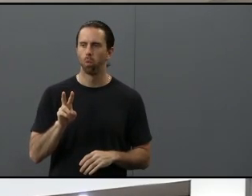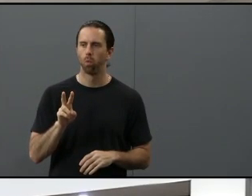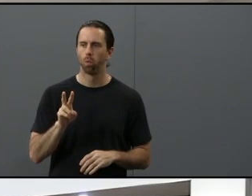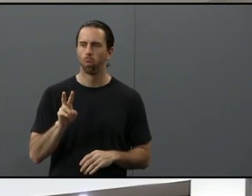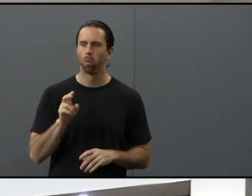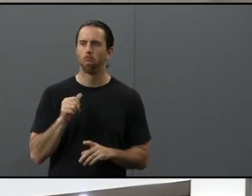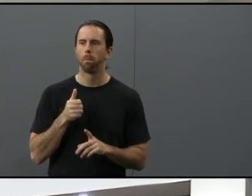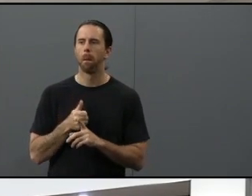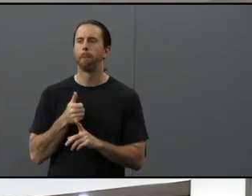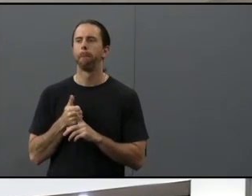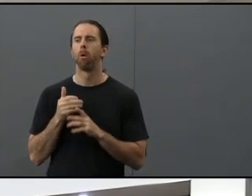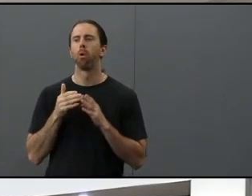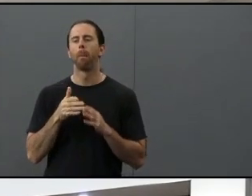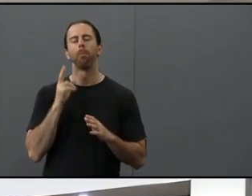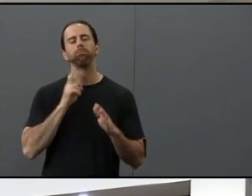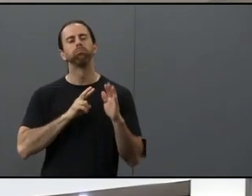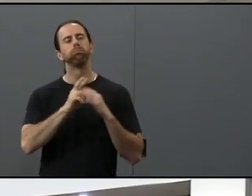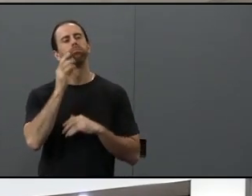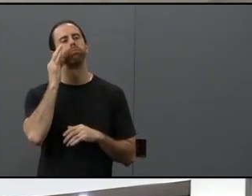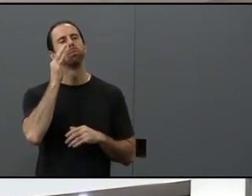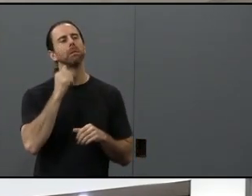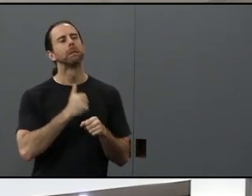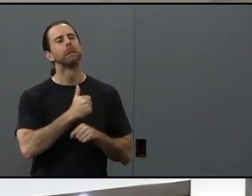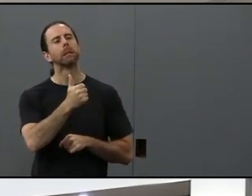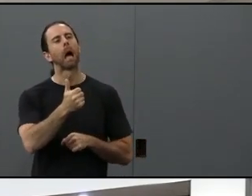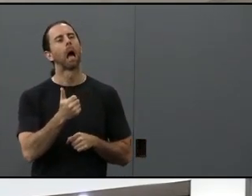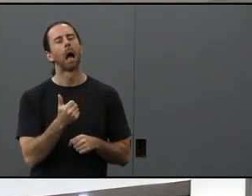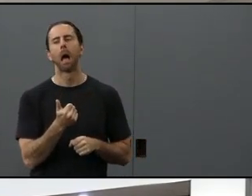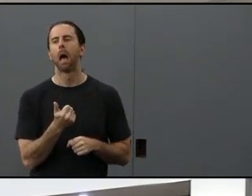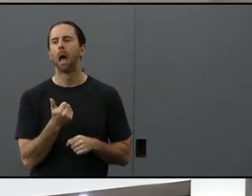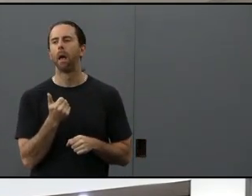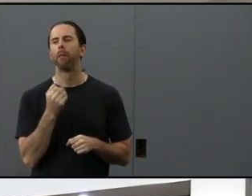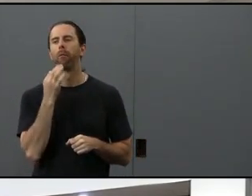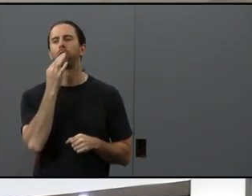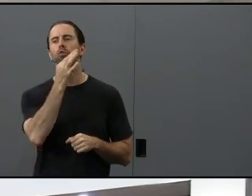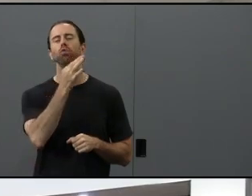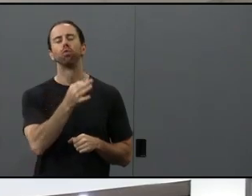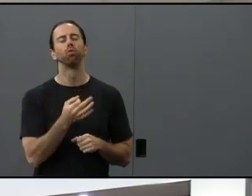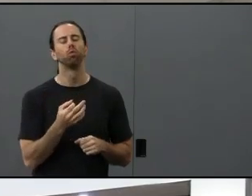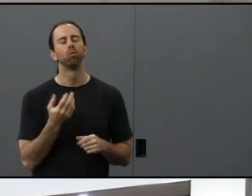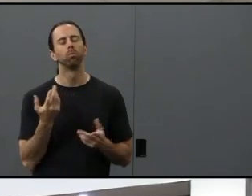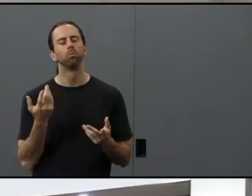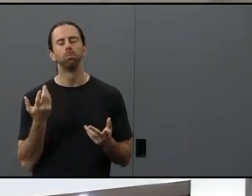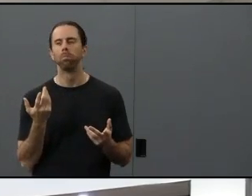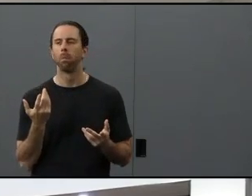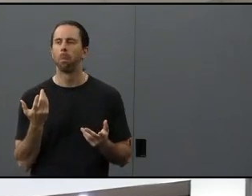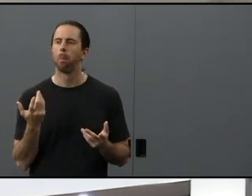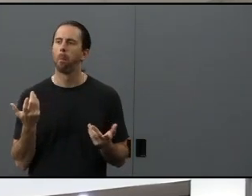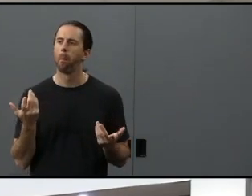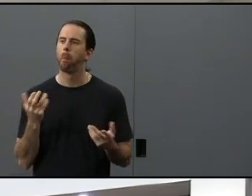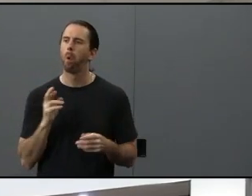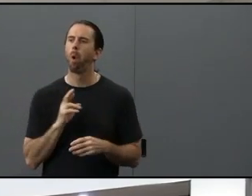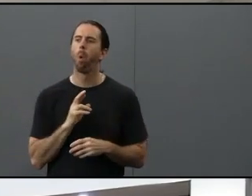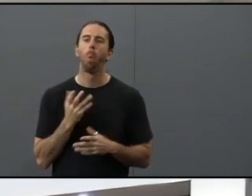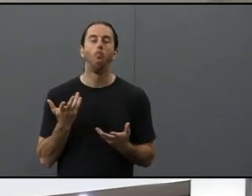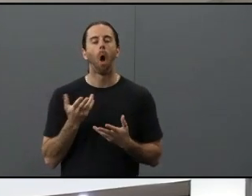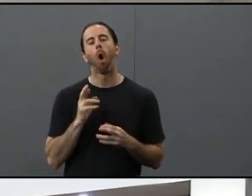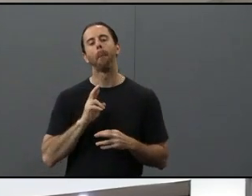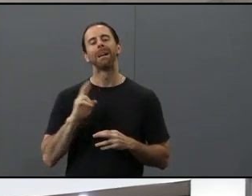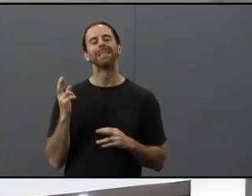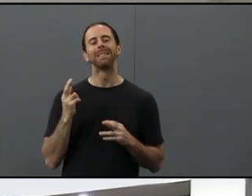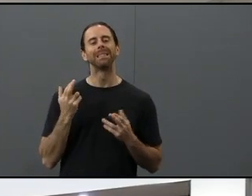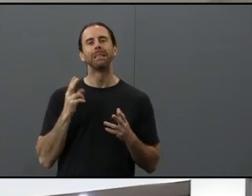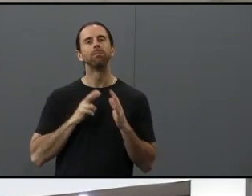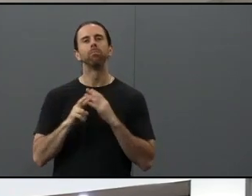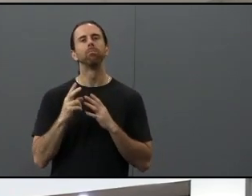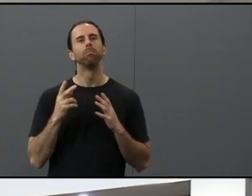elle nous demandait de nous projeter dans le futur d'un dizaine d'années vers le futur puis dit c'est quoi le repentini qu'on veut